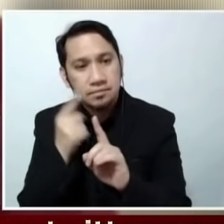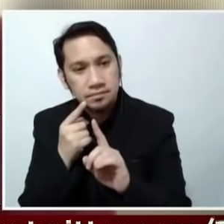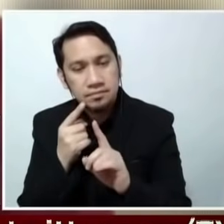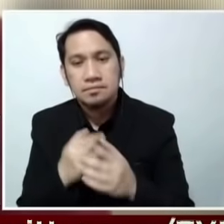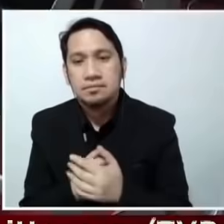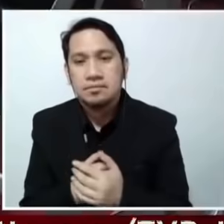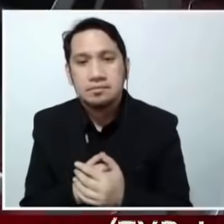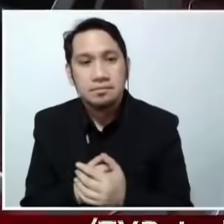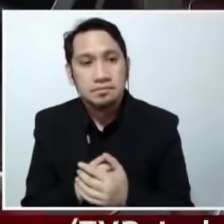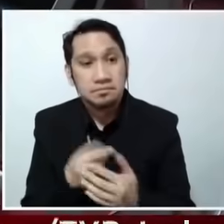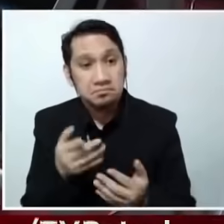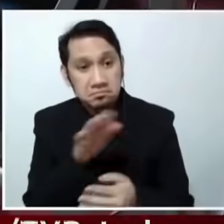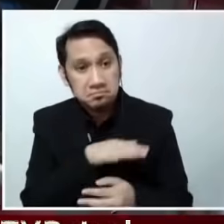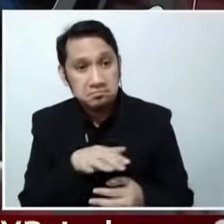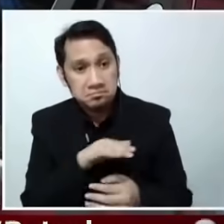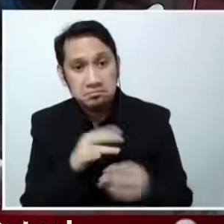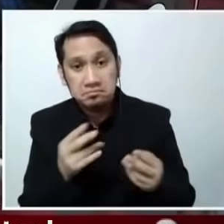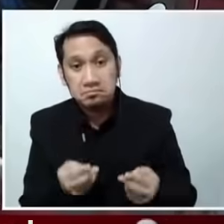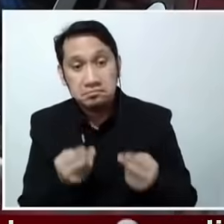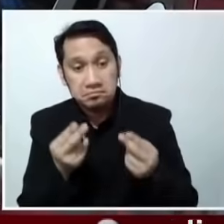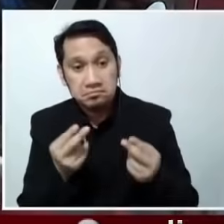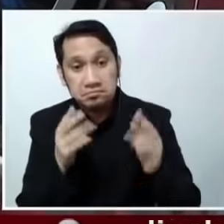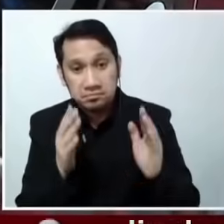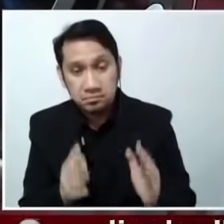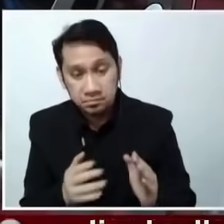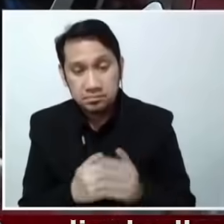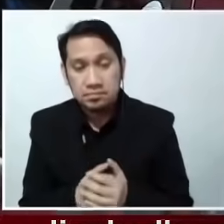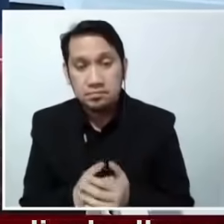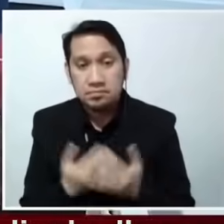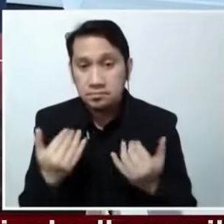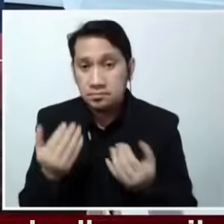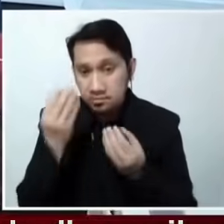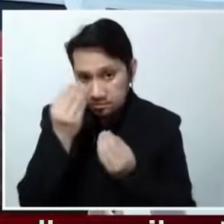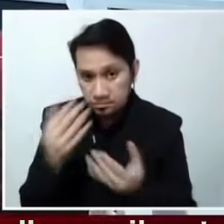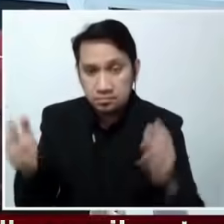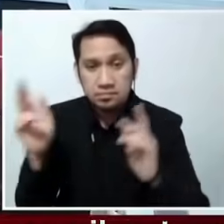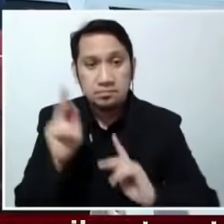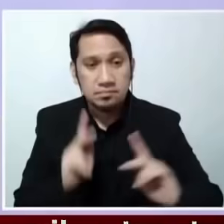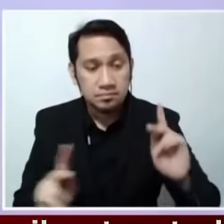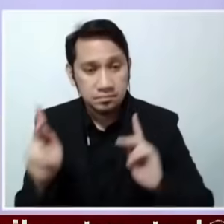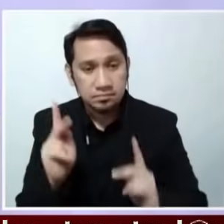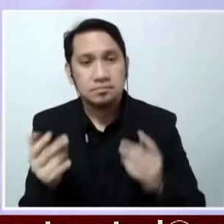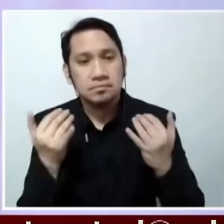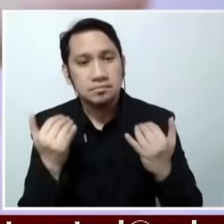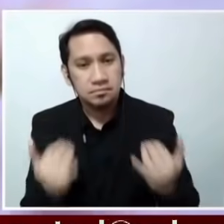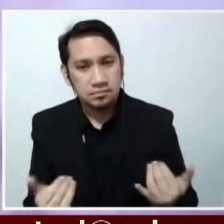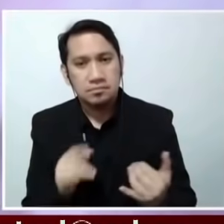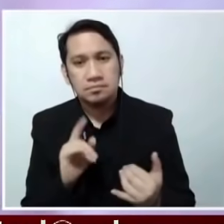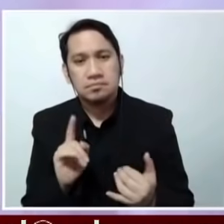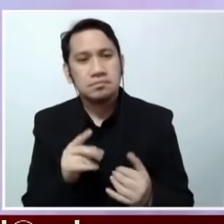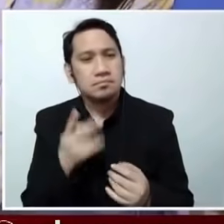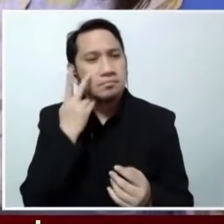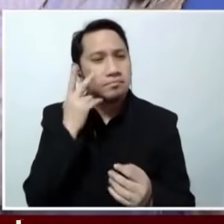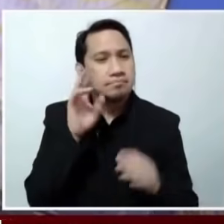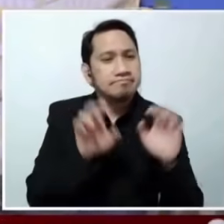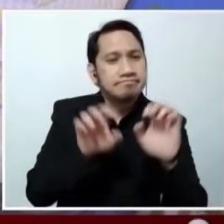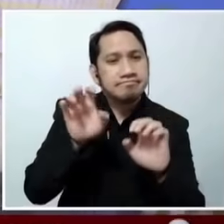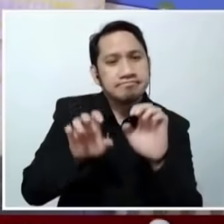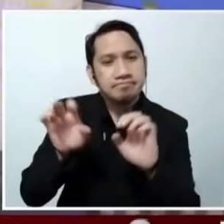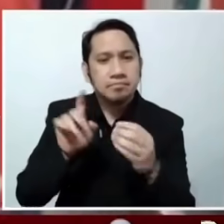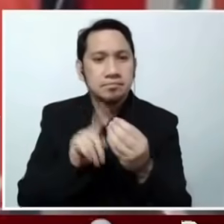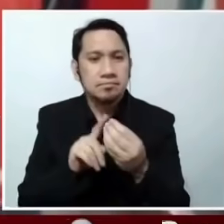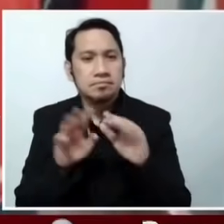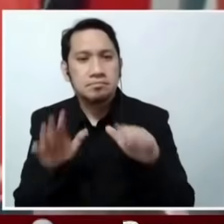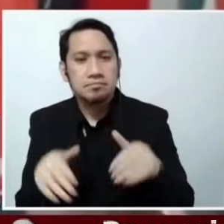mga kandidato. Payo ni Coronacion sa mga botante, timbangin mabuti ang mga isasagot ng mga kandidato lalo na sa issue sa